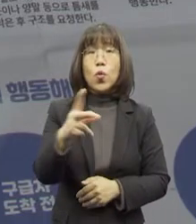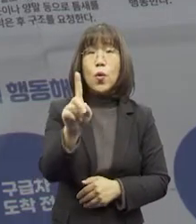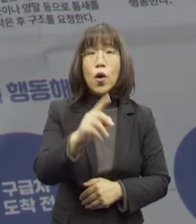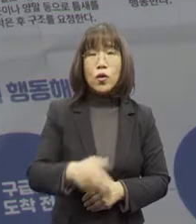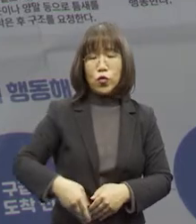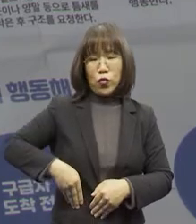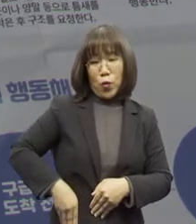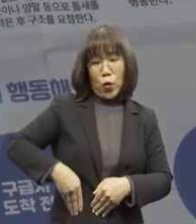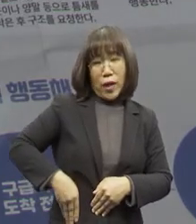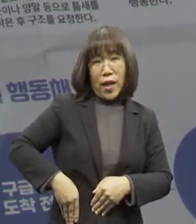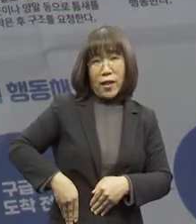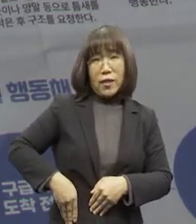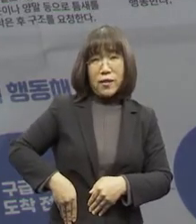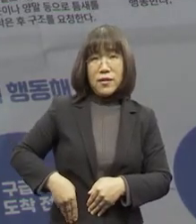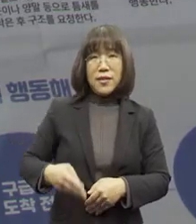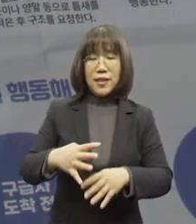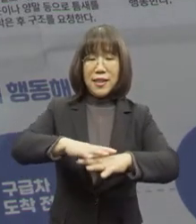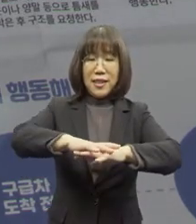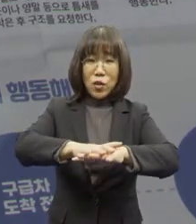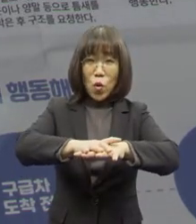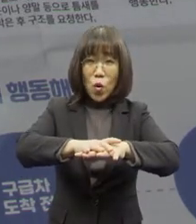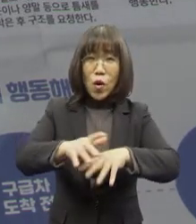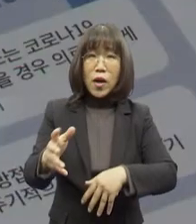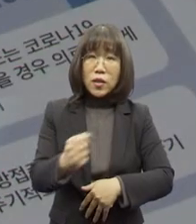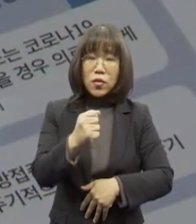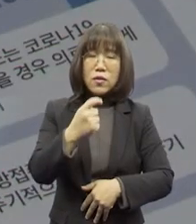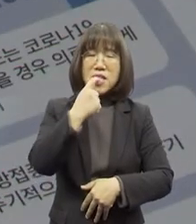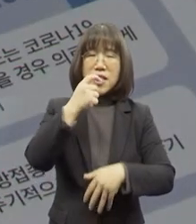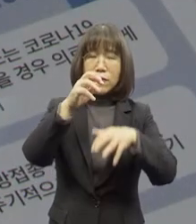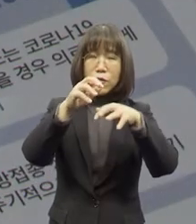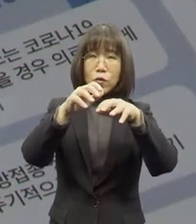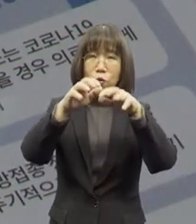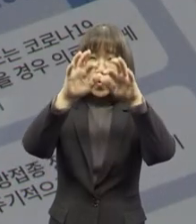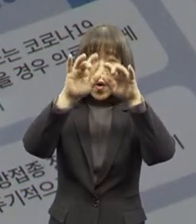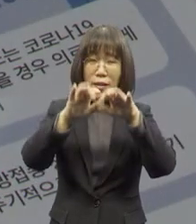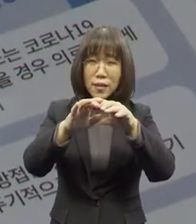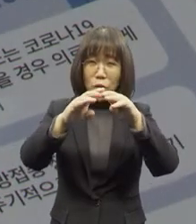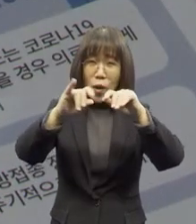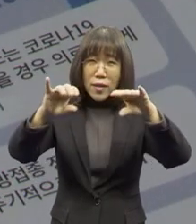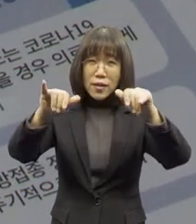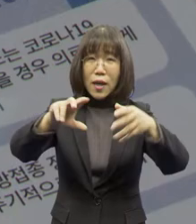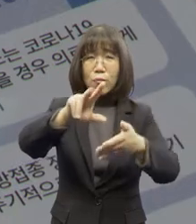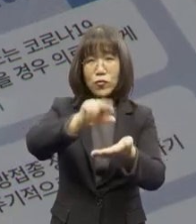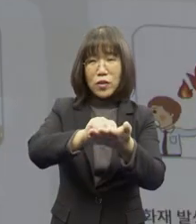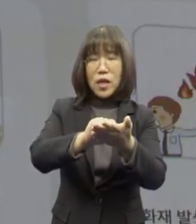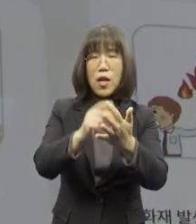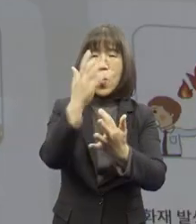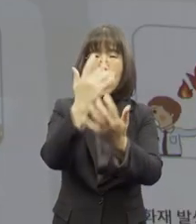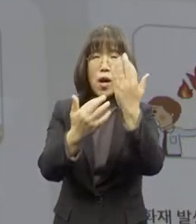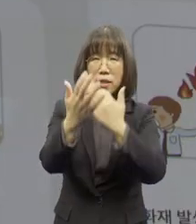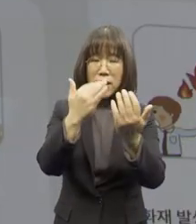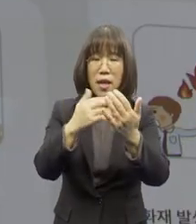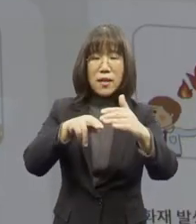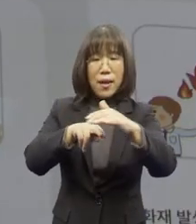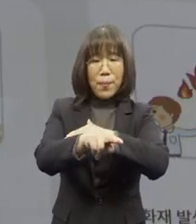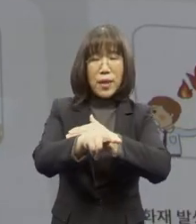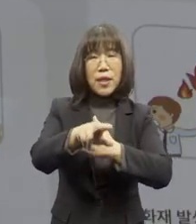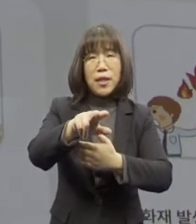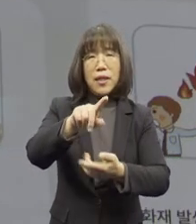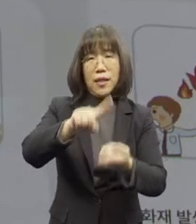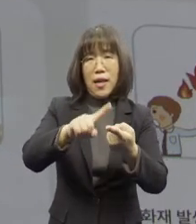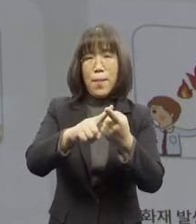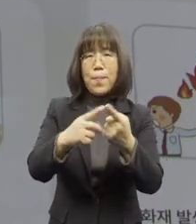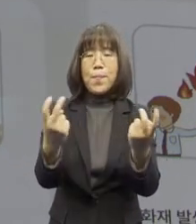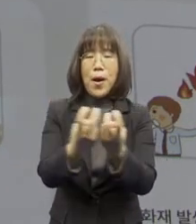또 포케 접지 지도 뒷면에는 황사 미세먼지 대처법 화재 발생시 대처법 등을 그림으로 않냐 며